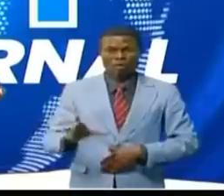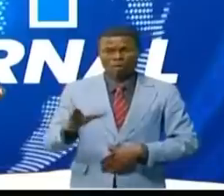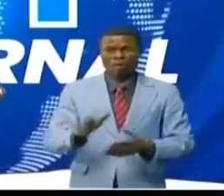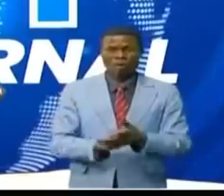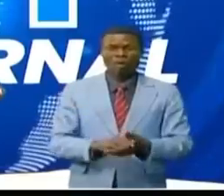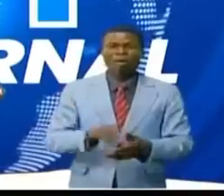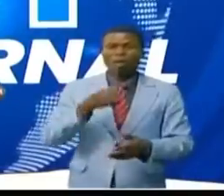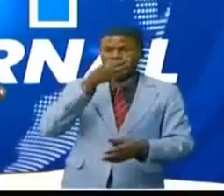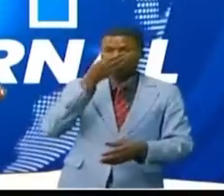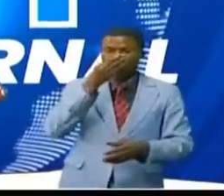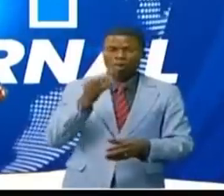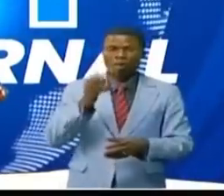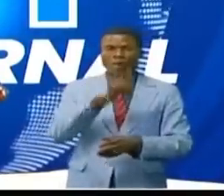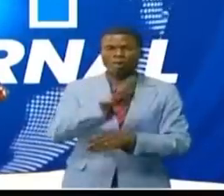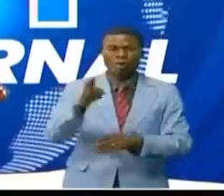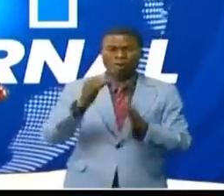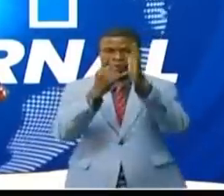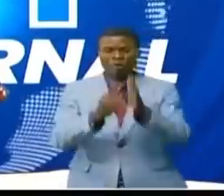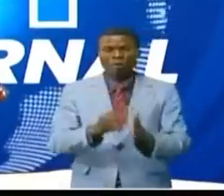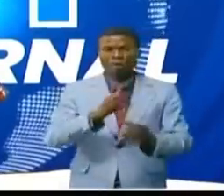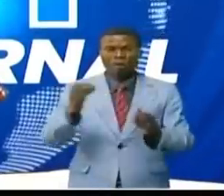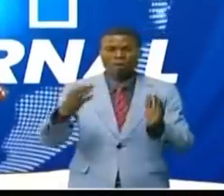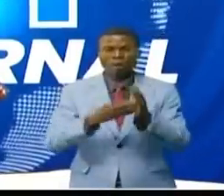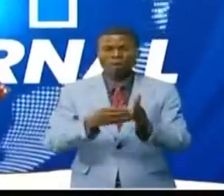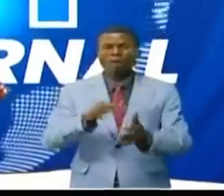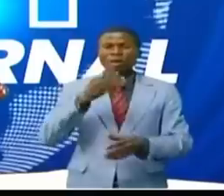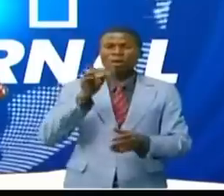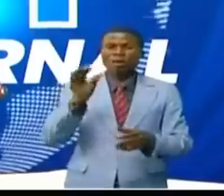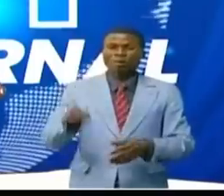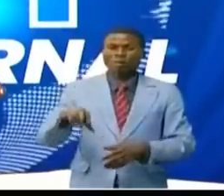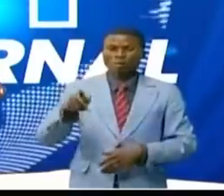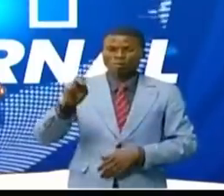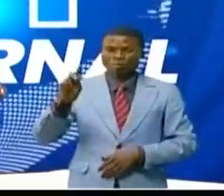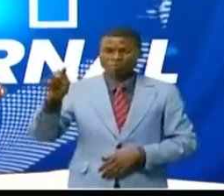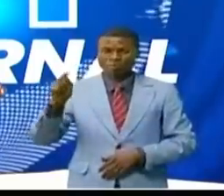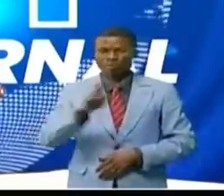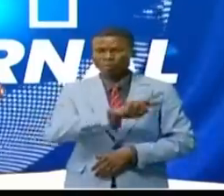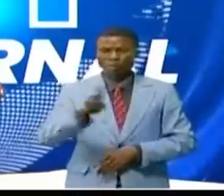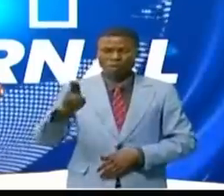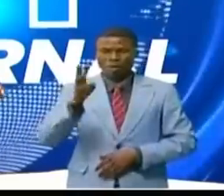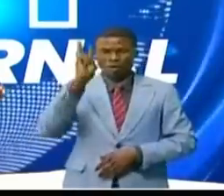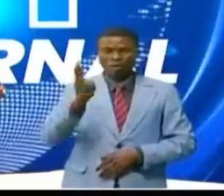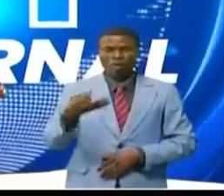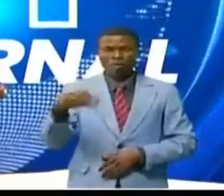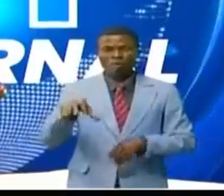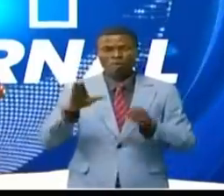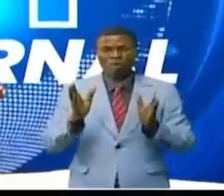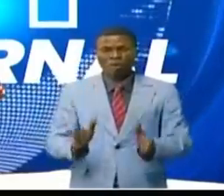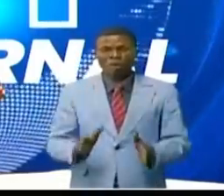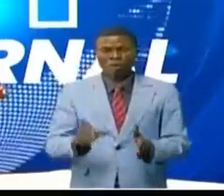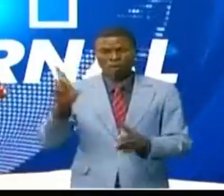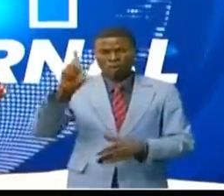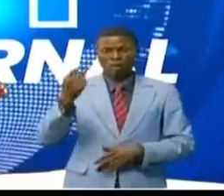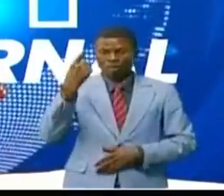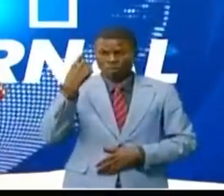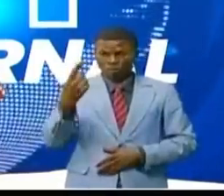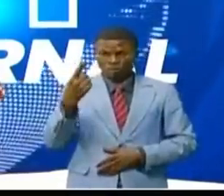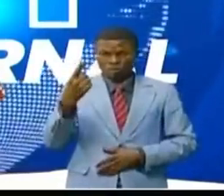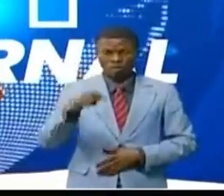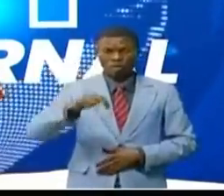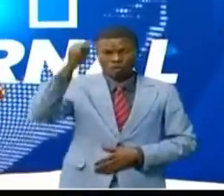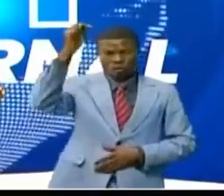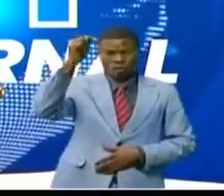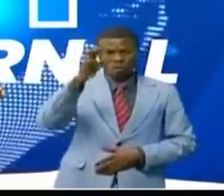2685 francs congolais, le pétrole 2300 francs congolais le litre. Au